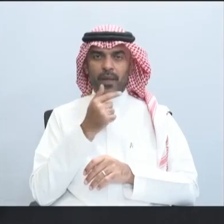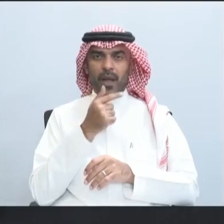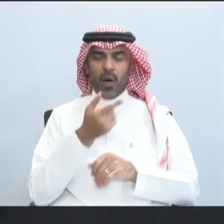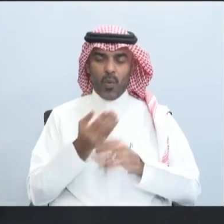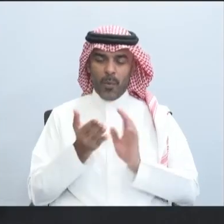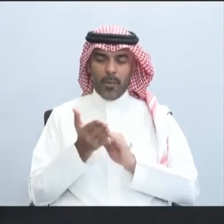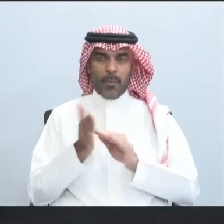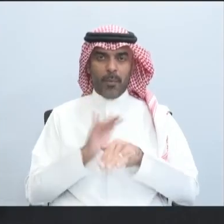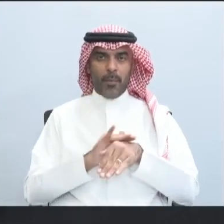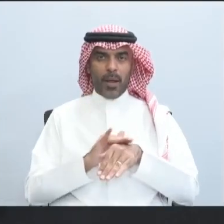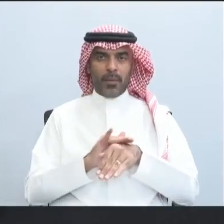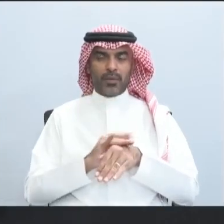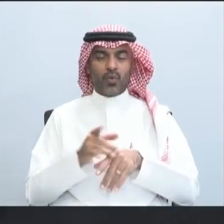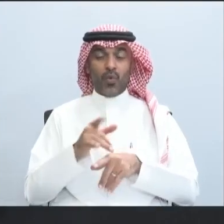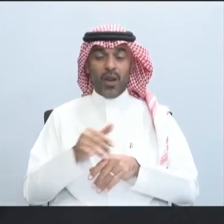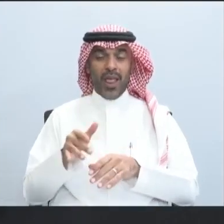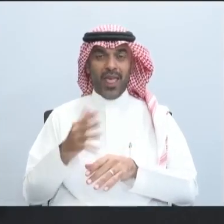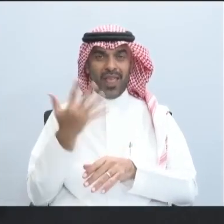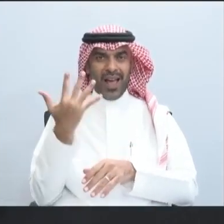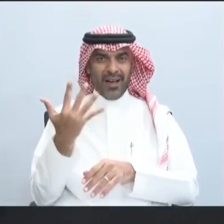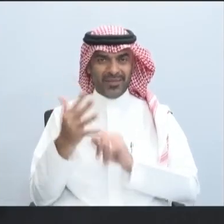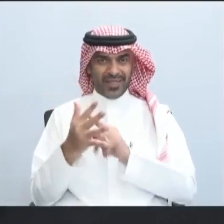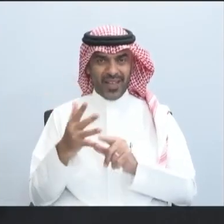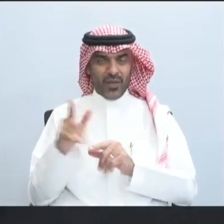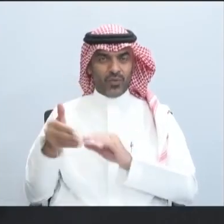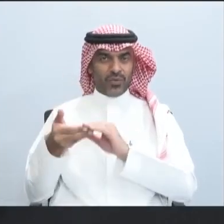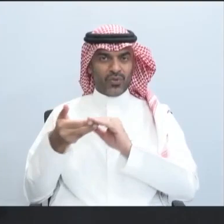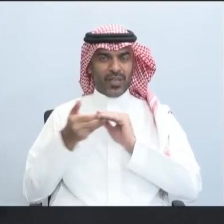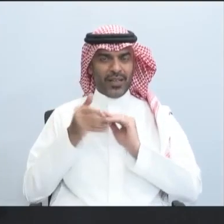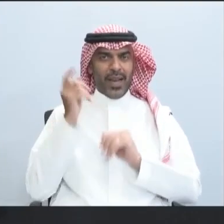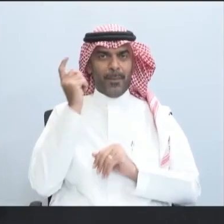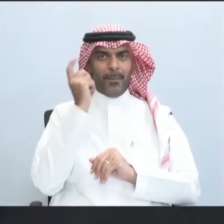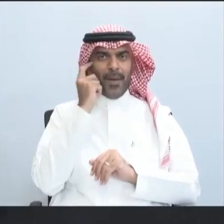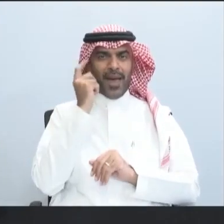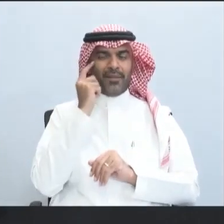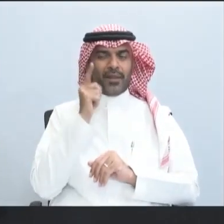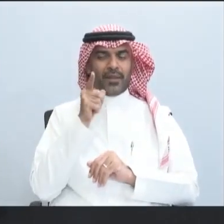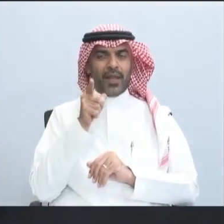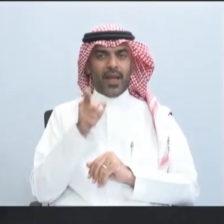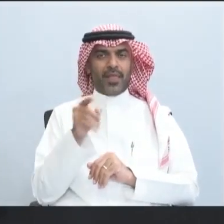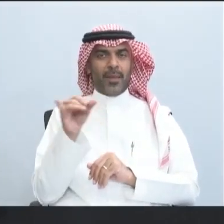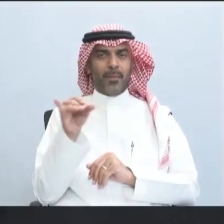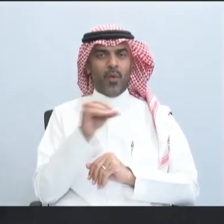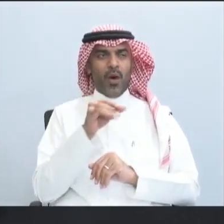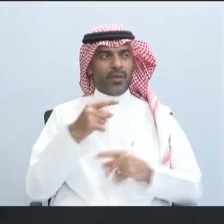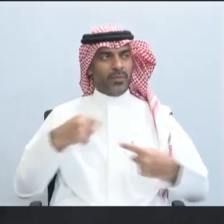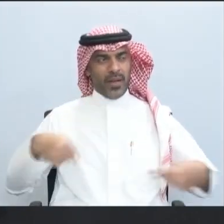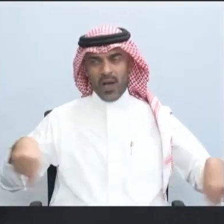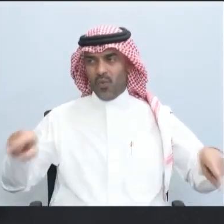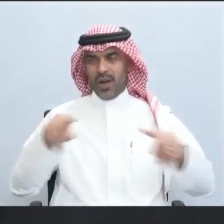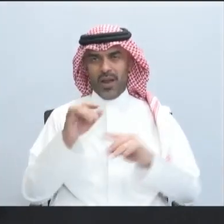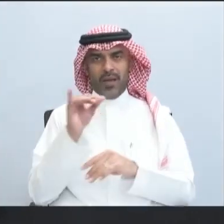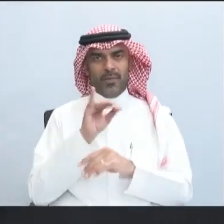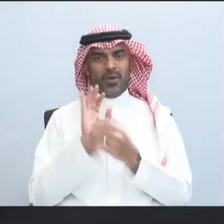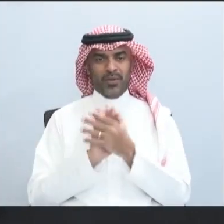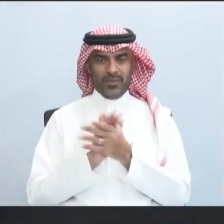الحواس تساعدنا على معرفه او التعرف على المواد من حولنا